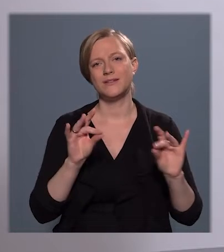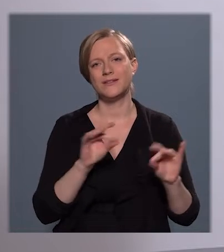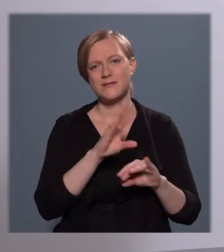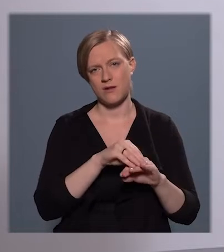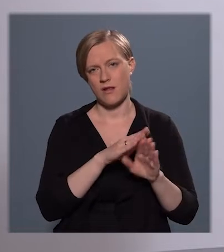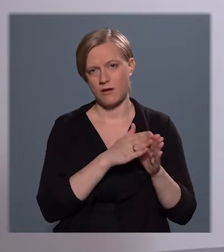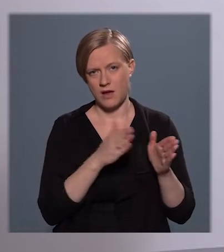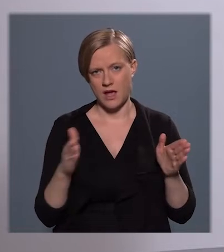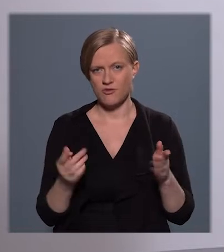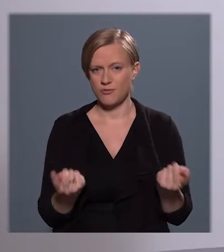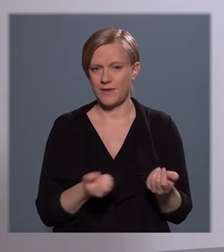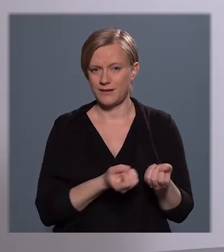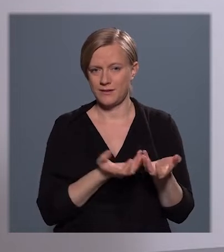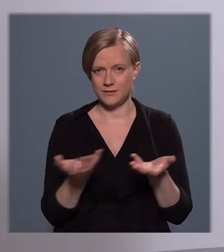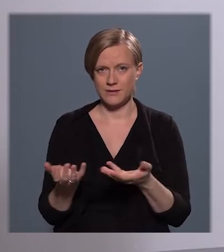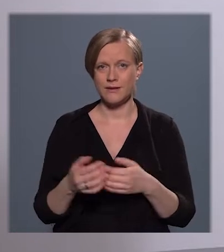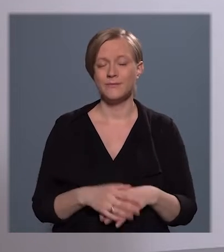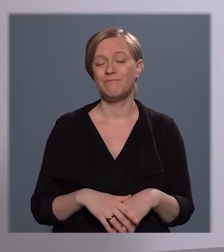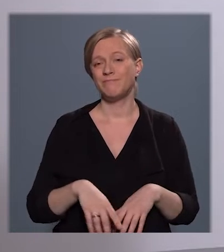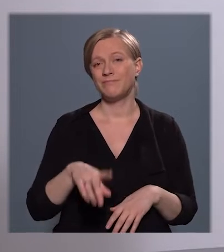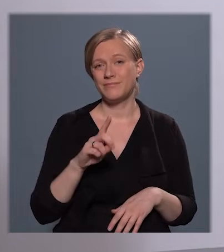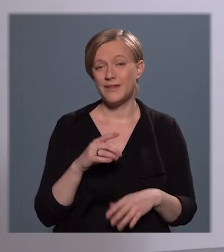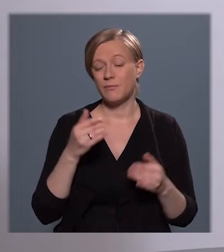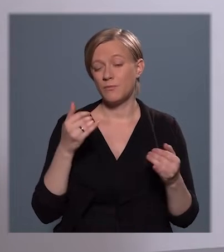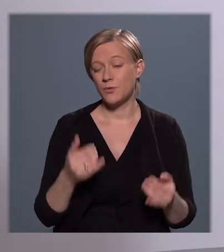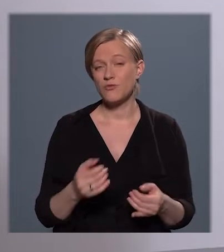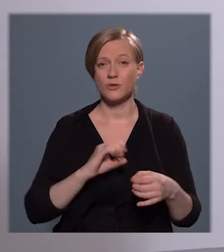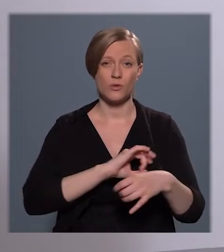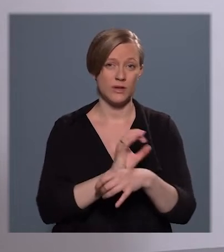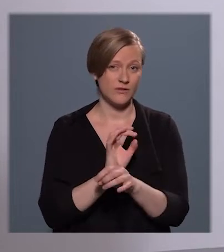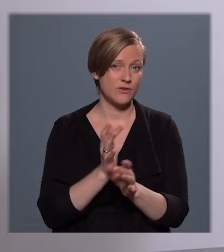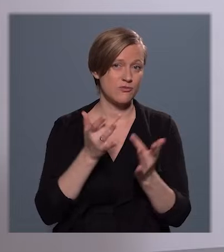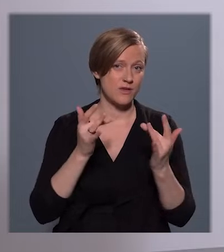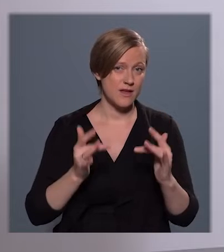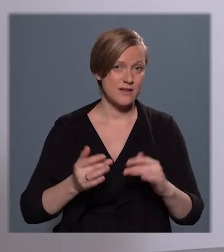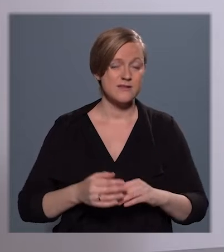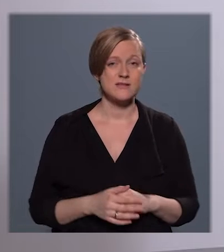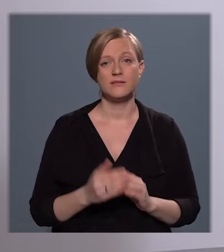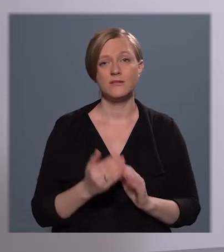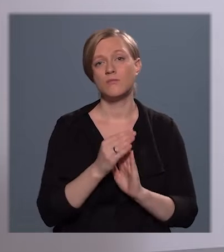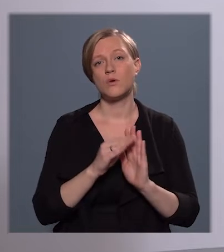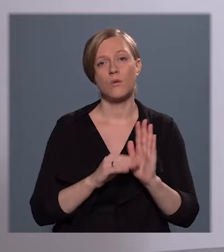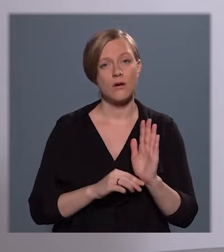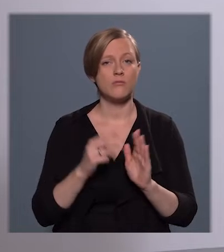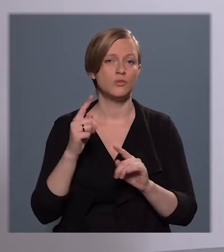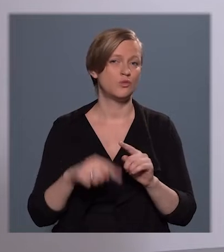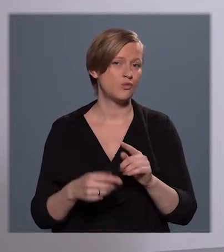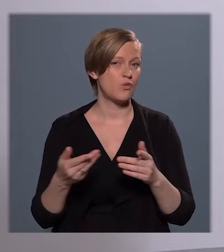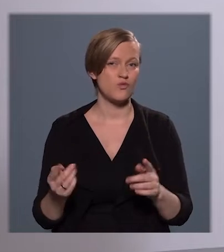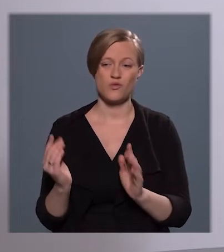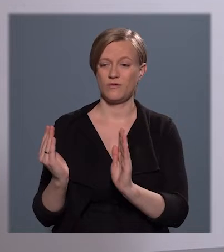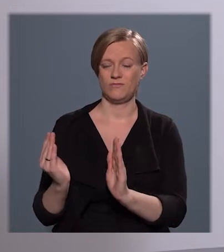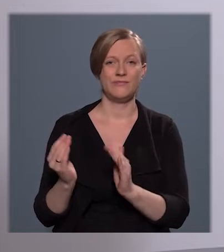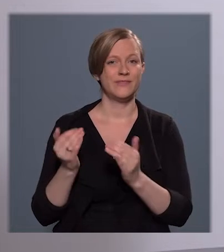kerül meghirdetésre, de hát a mostani COVID-helyzet a programnak az utolsó